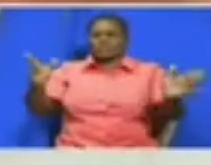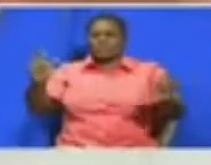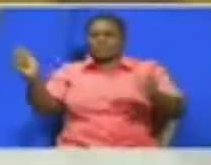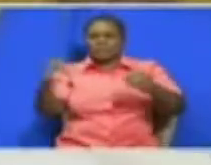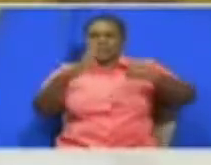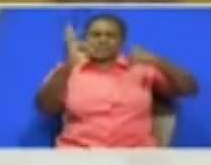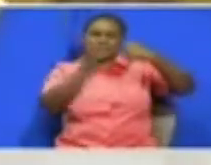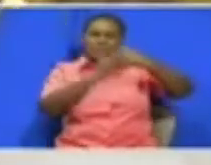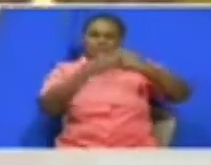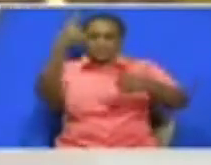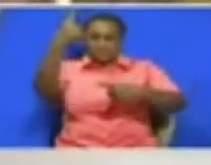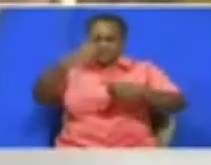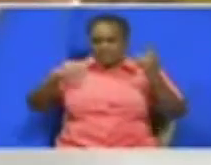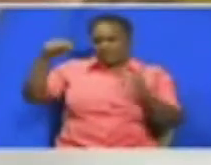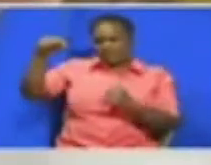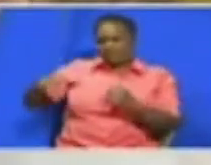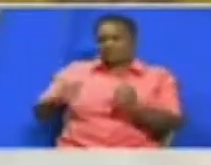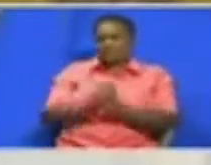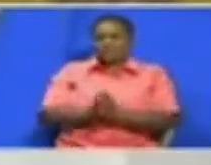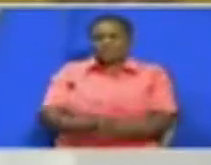Neno la Mungu kwa Zaburi